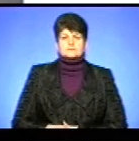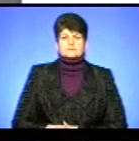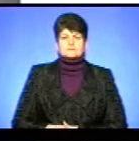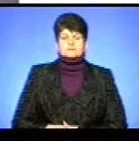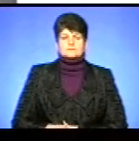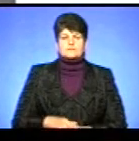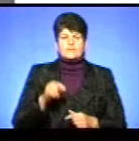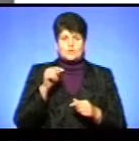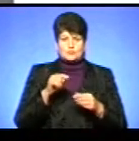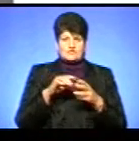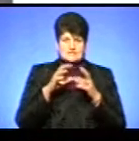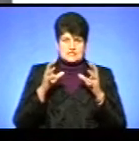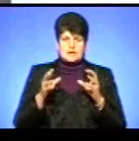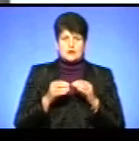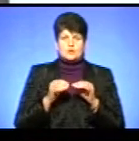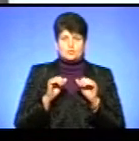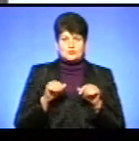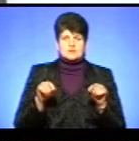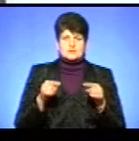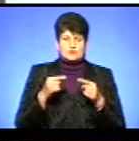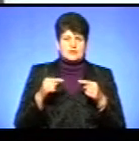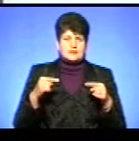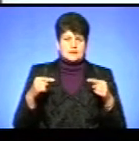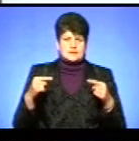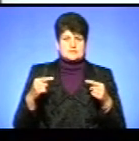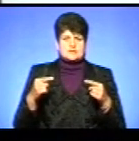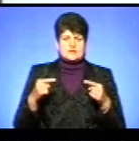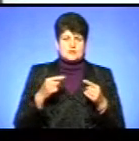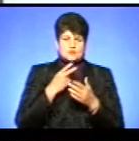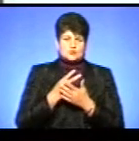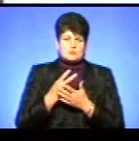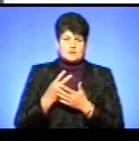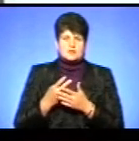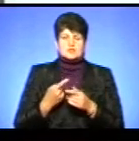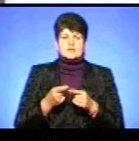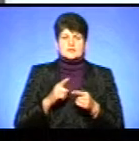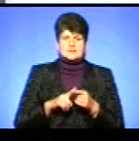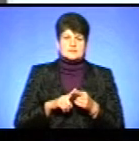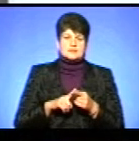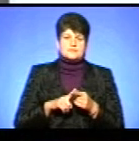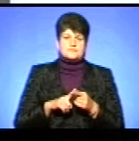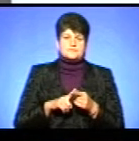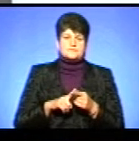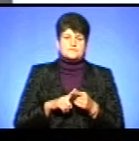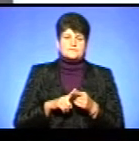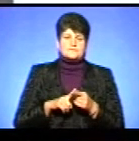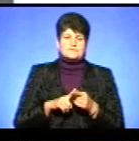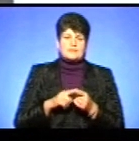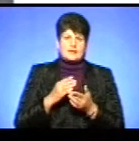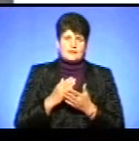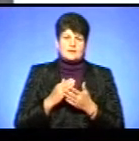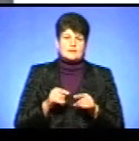Тут в загальному можна створювати різні графічні зображення, це та графічний планшет. Є